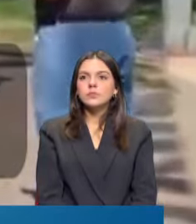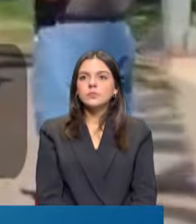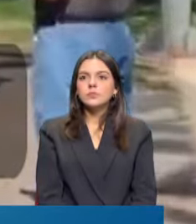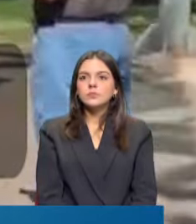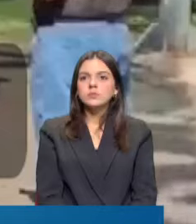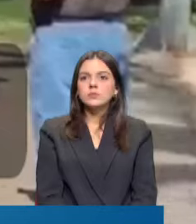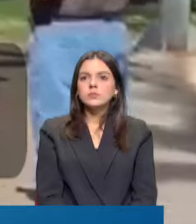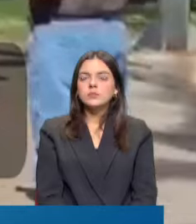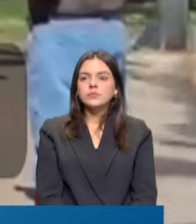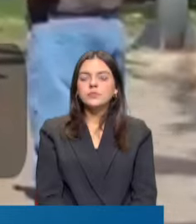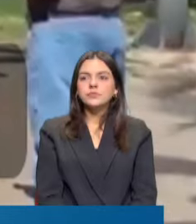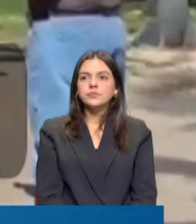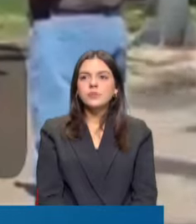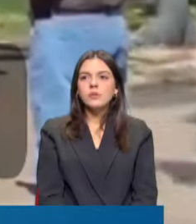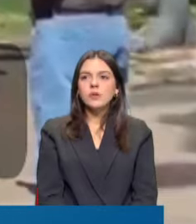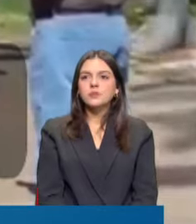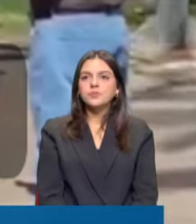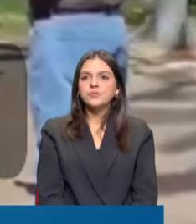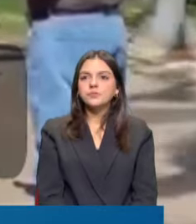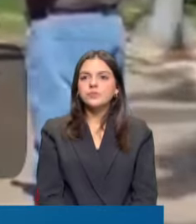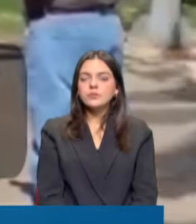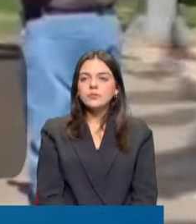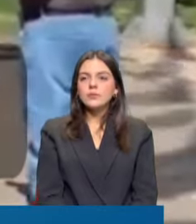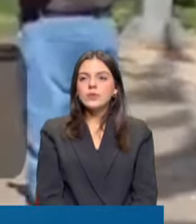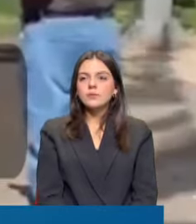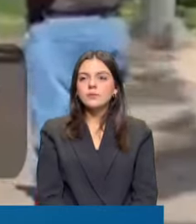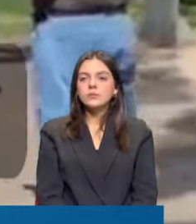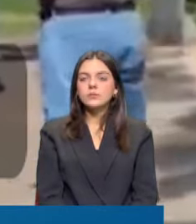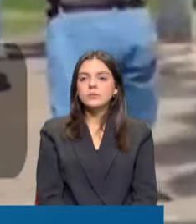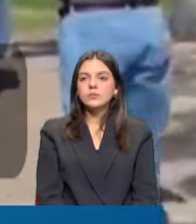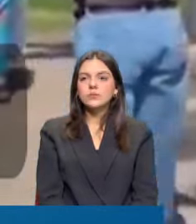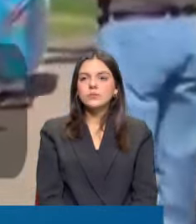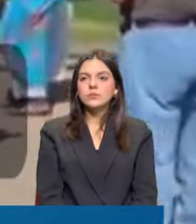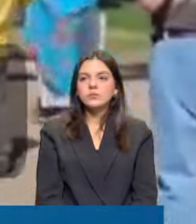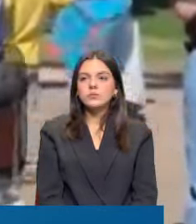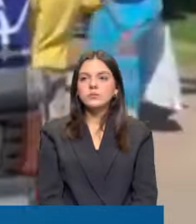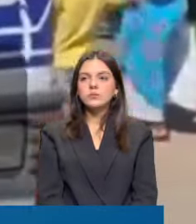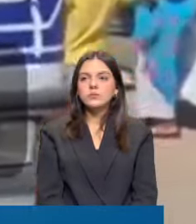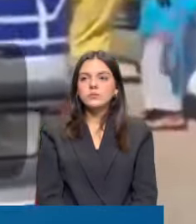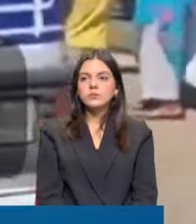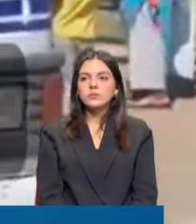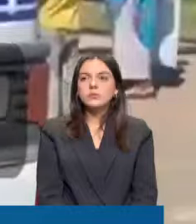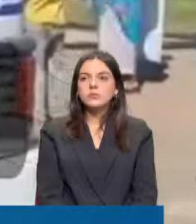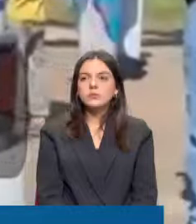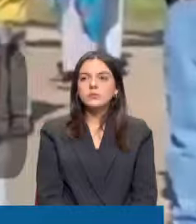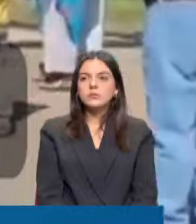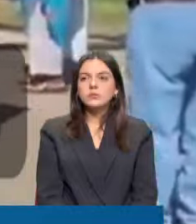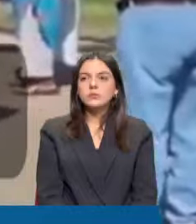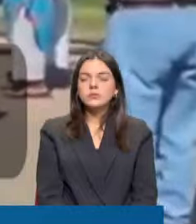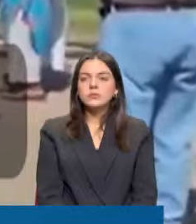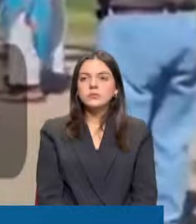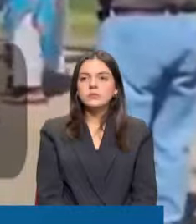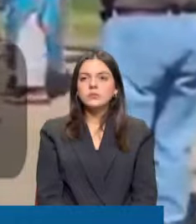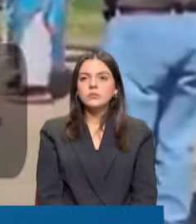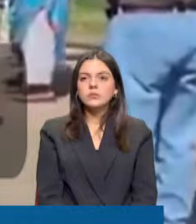vardı, onun sözleri vardı. Bugün bu Kurtuluş Bayramımızda 30 Ağustos'ta bu meydanda bu